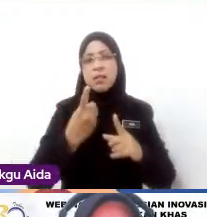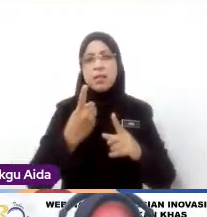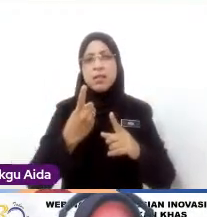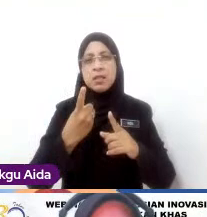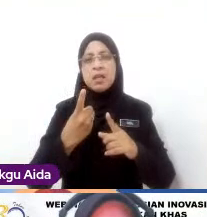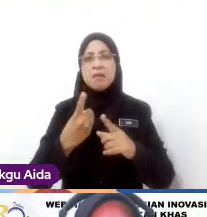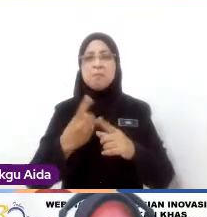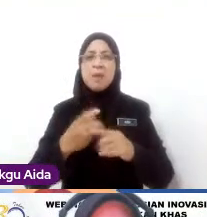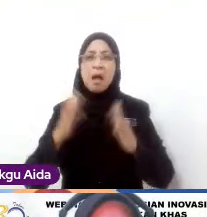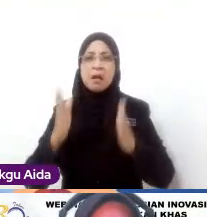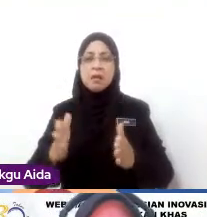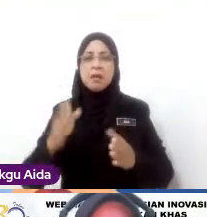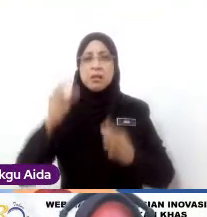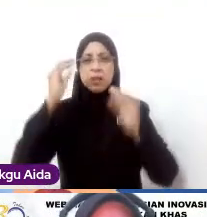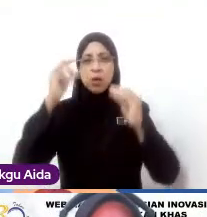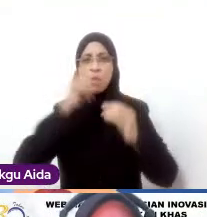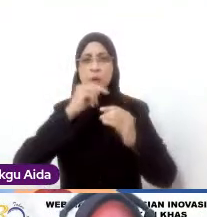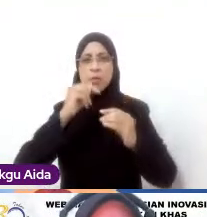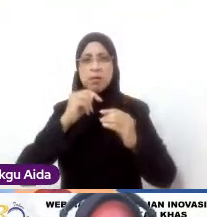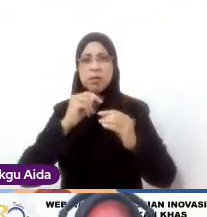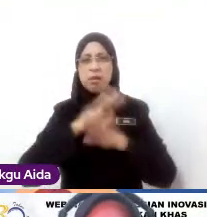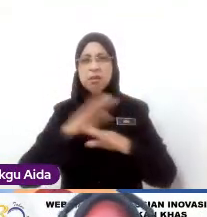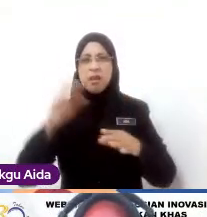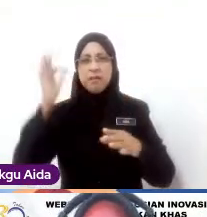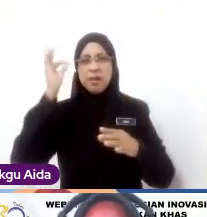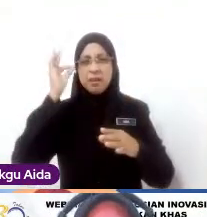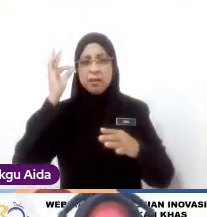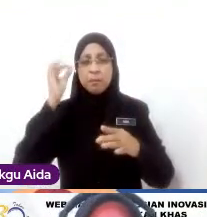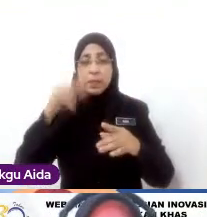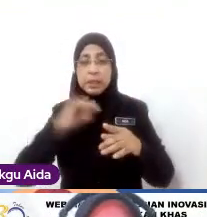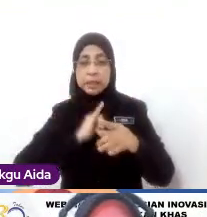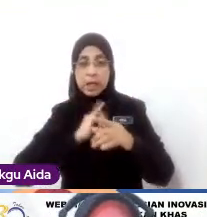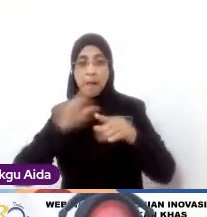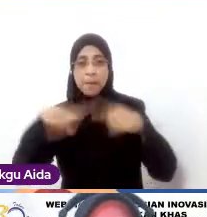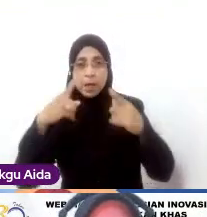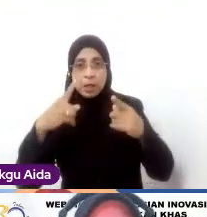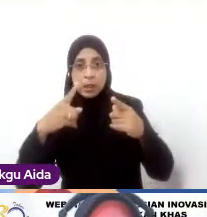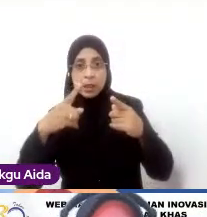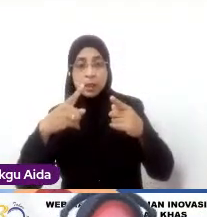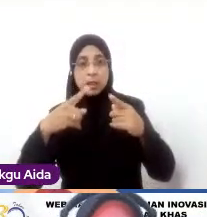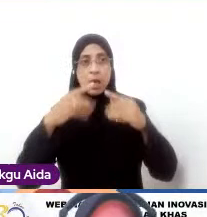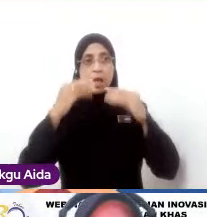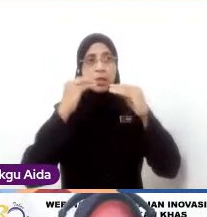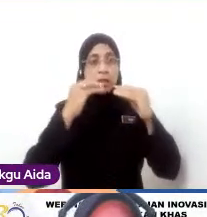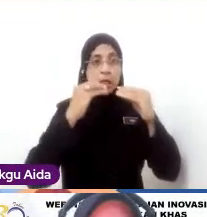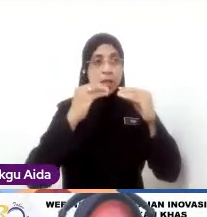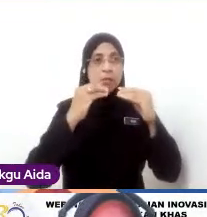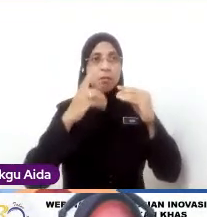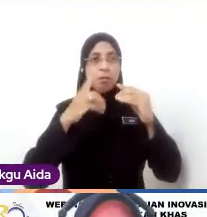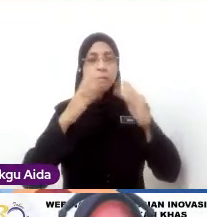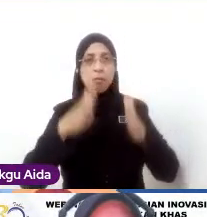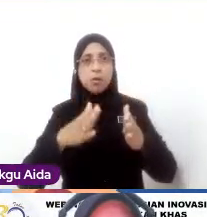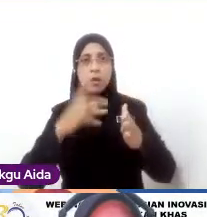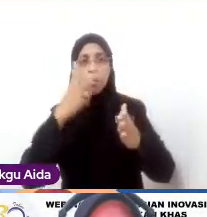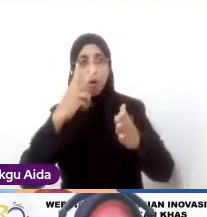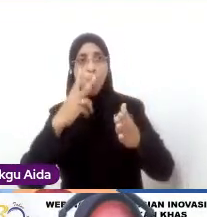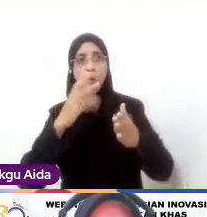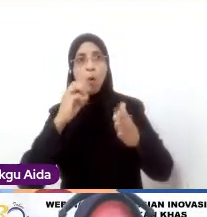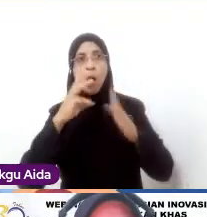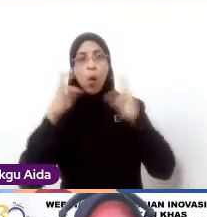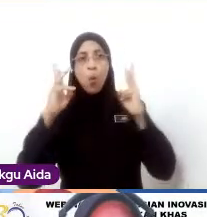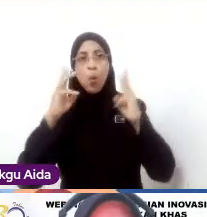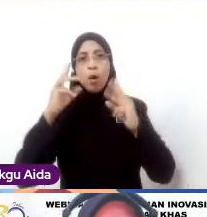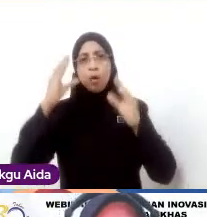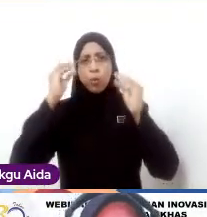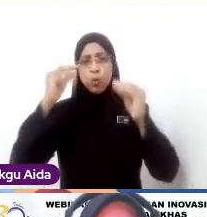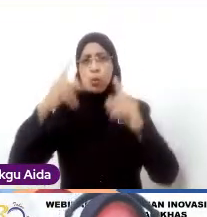perdana, ada orang cakap, tak sangka guru pendidikan khas pada yang mengajar. Saya macam be like, okay fine. So sebab orang tak tahu pendidikan khas tu macam